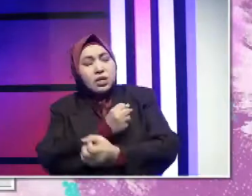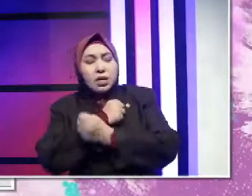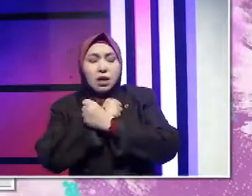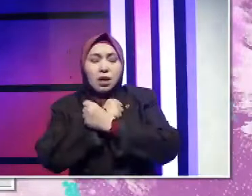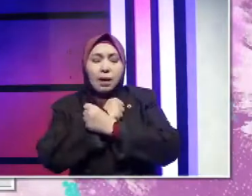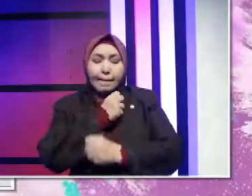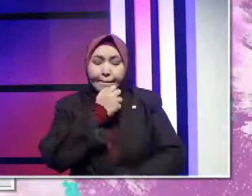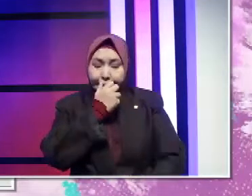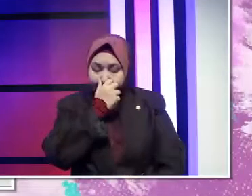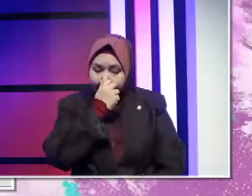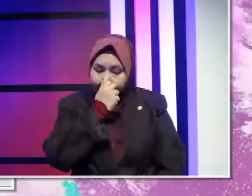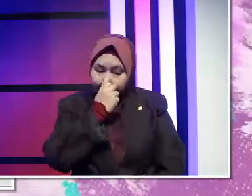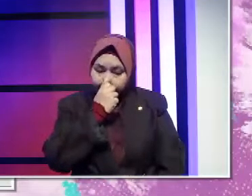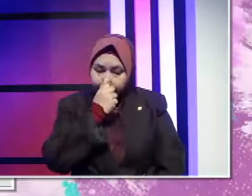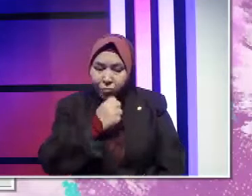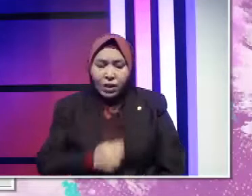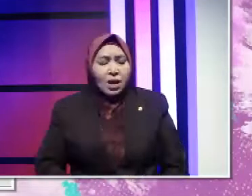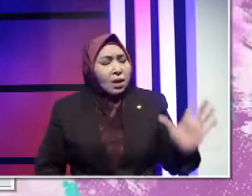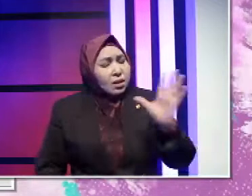الرحيم.